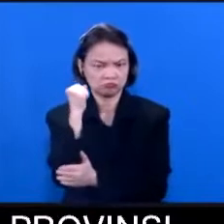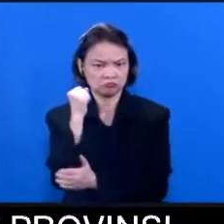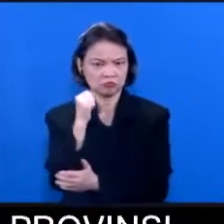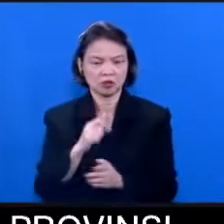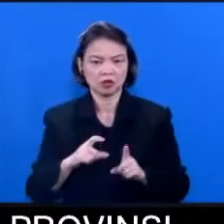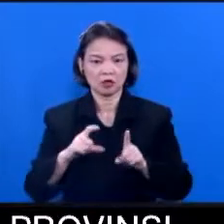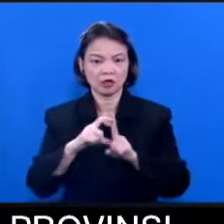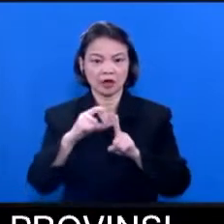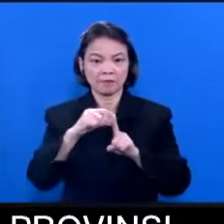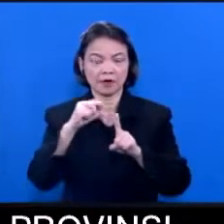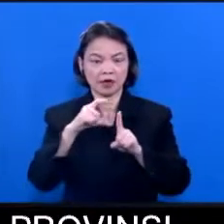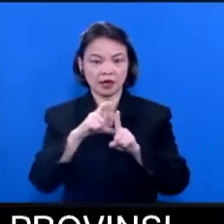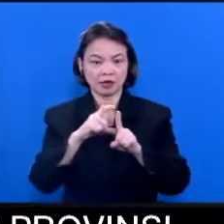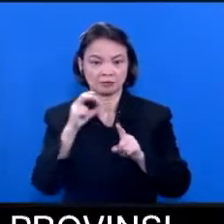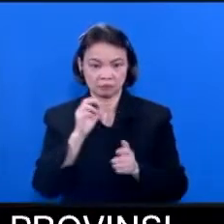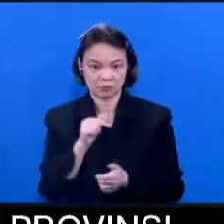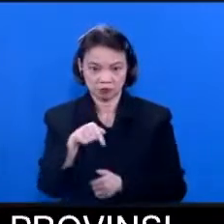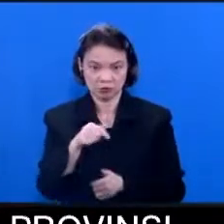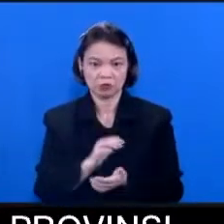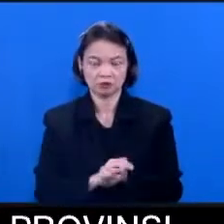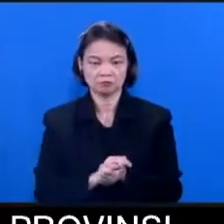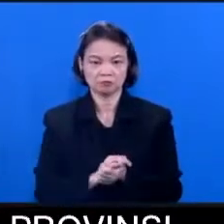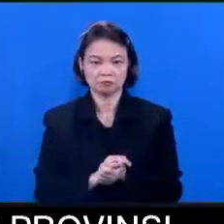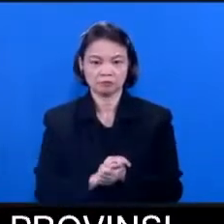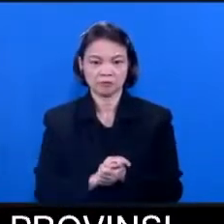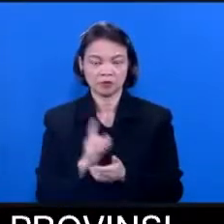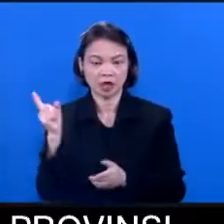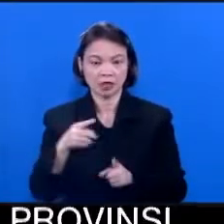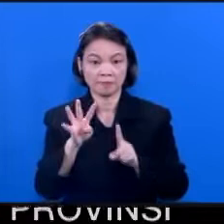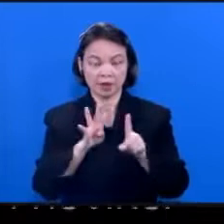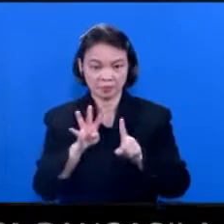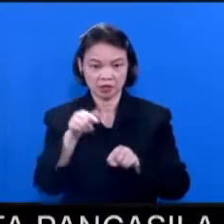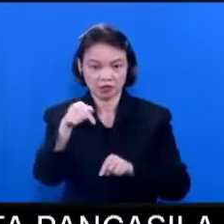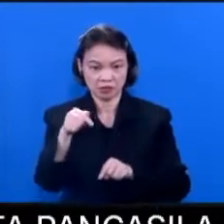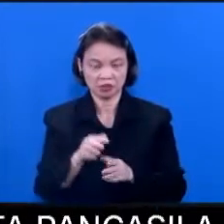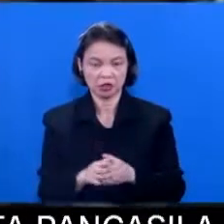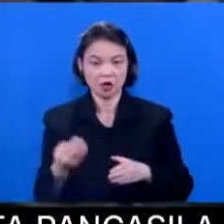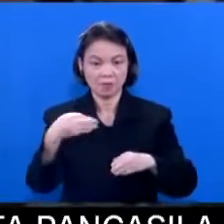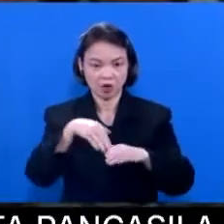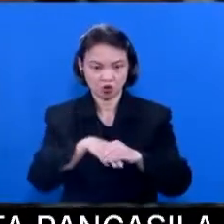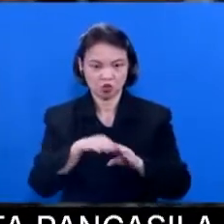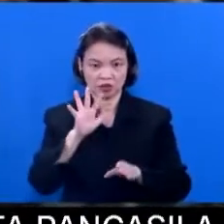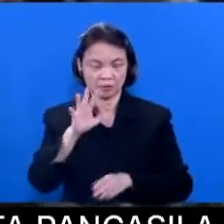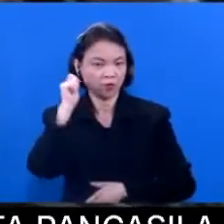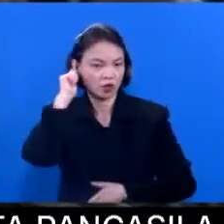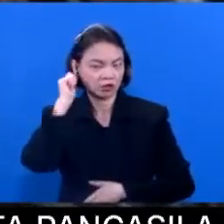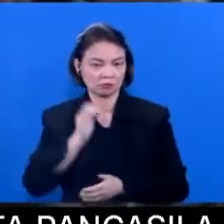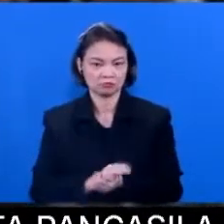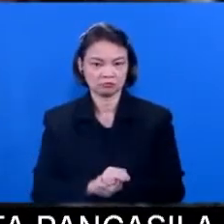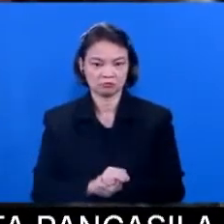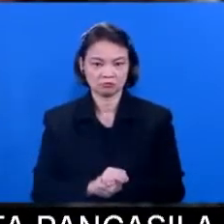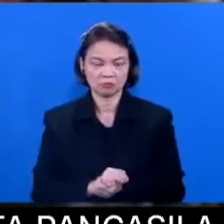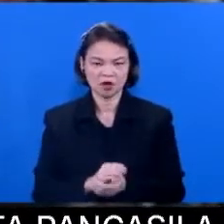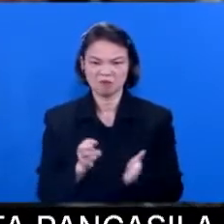Kabupaten Labura ini, dari 14 itu termasuk 5 oknum itu. Ulah anggota